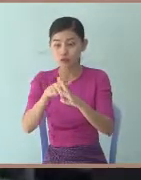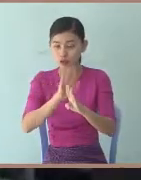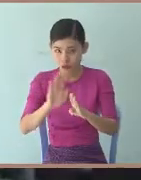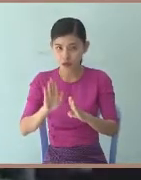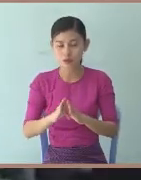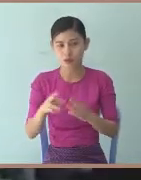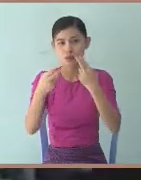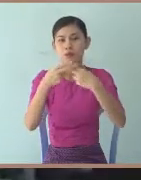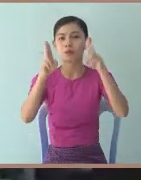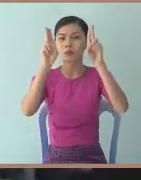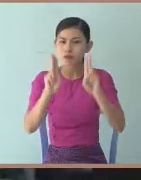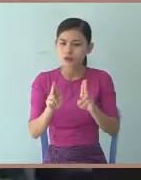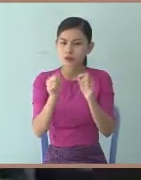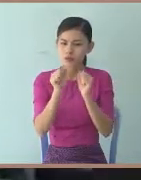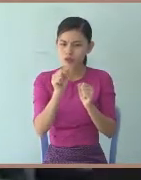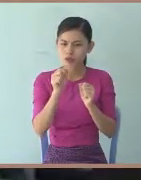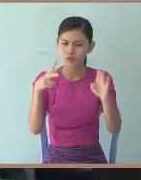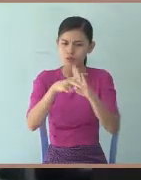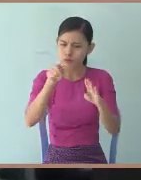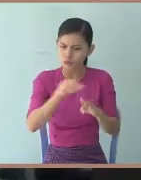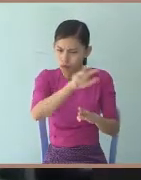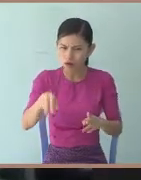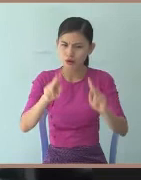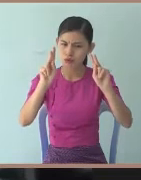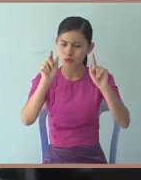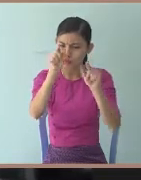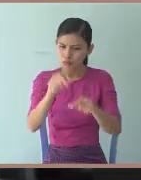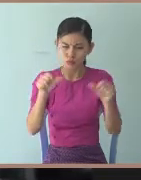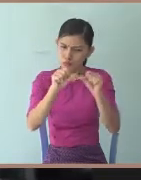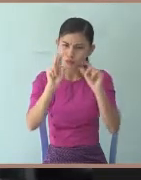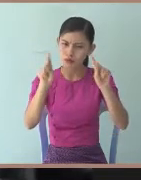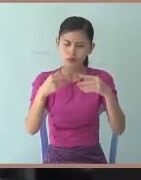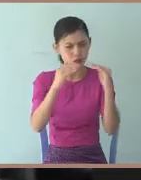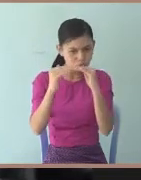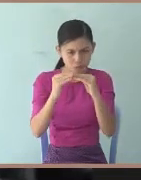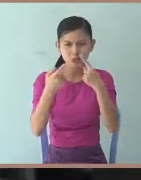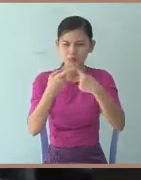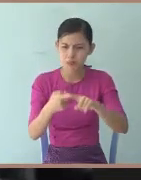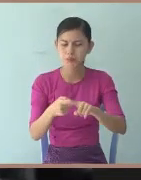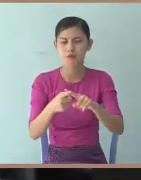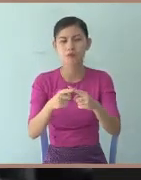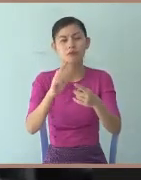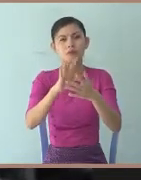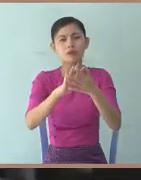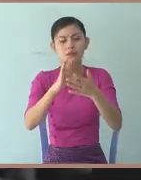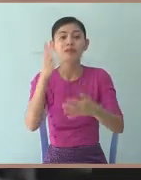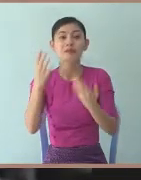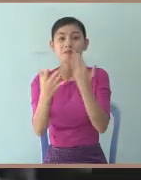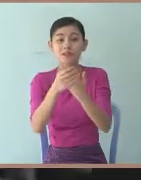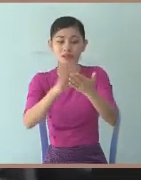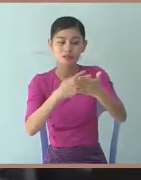မှာရောက်လာတဲ့မေးမချာတွေကသူတို့လည်းလူသားတွေကလူတွေချင်းပဲလေအဲ့တော့အိမ်အောင်သူမရှိဘူးပြင်တကောင်စင်းမရှိ